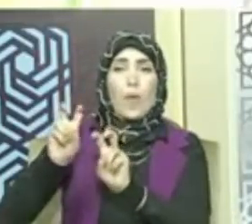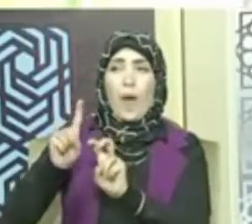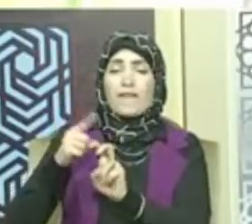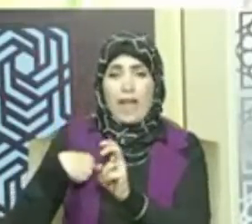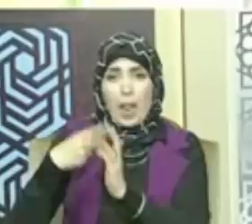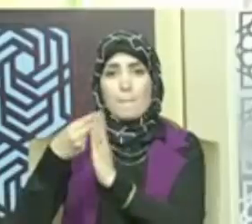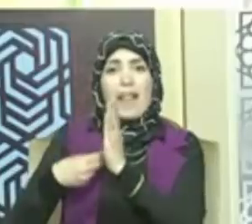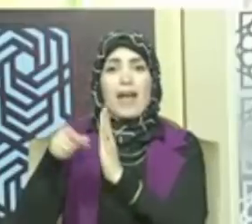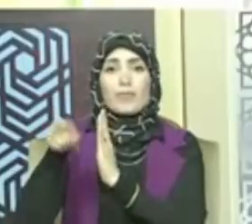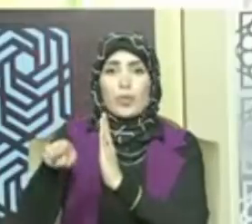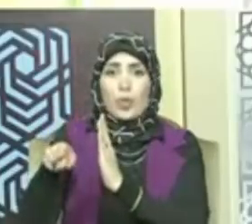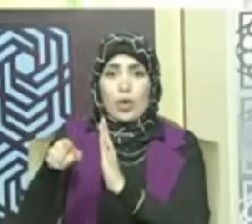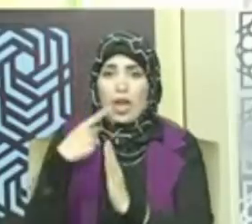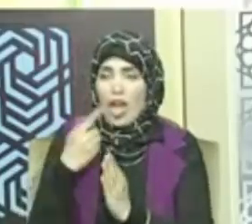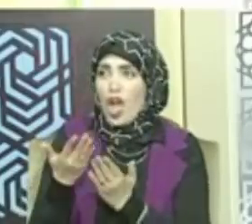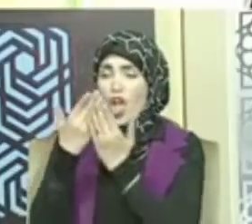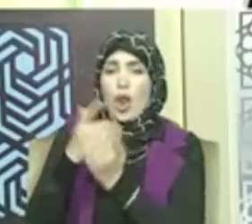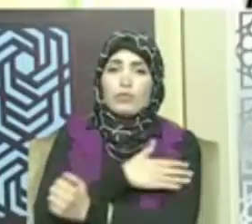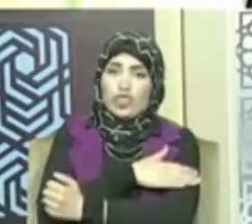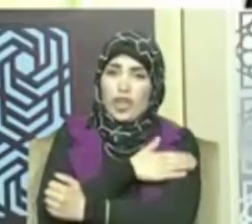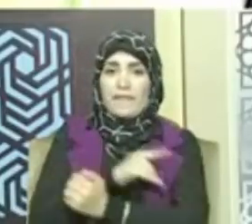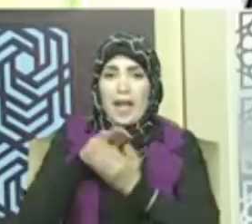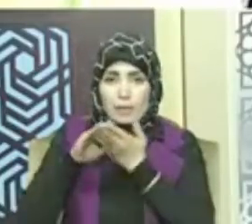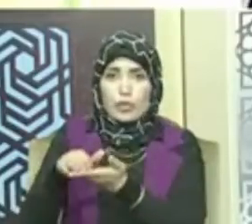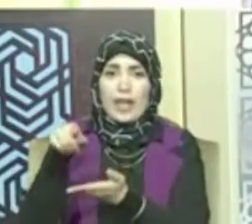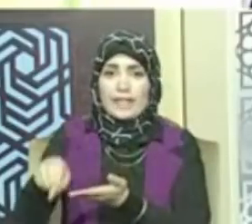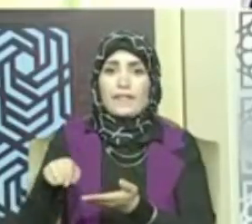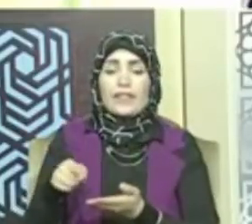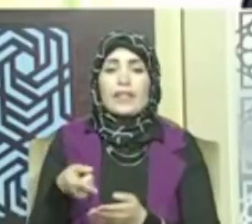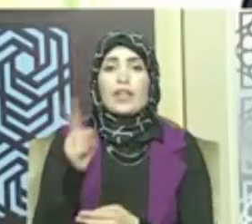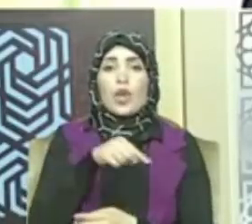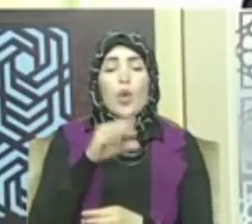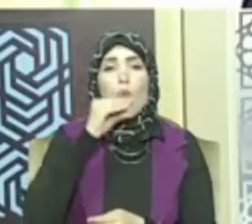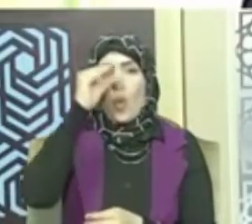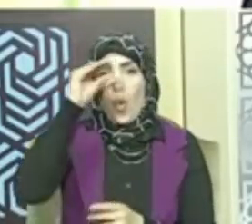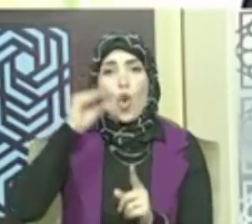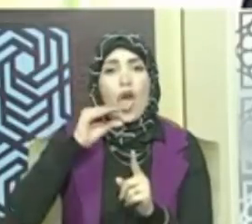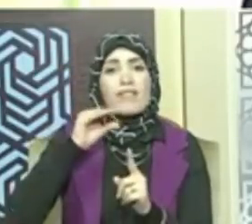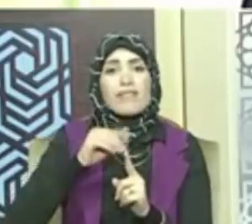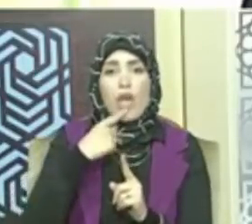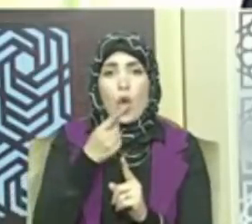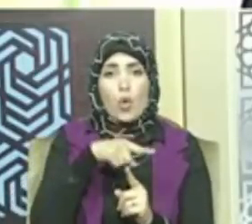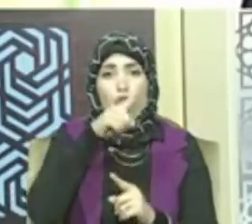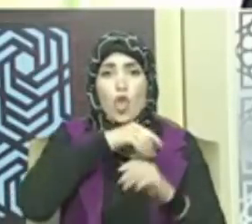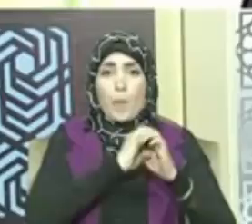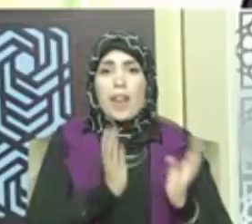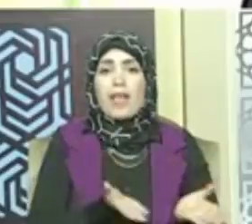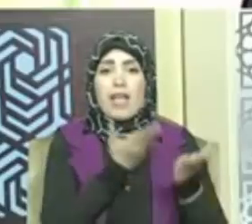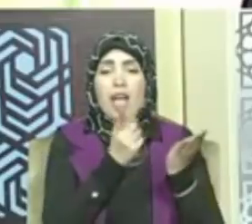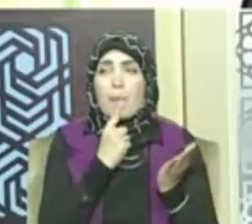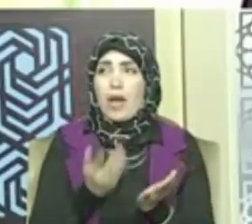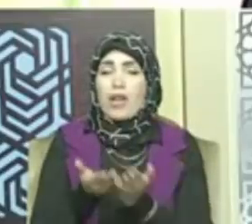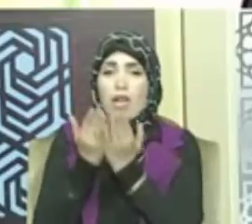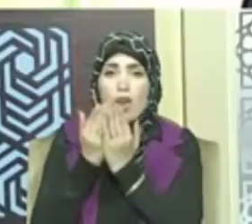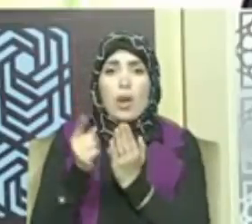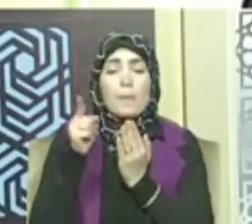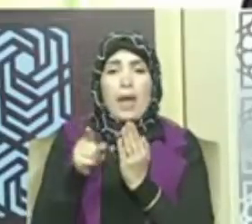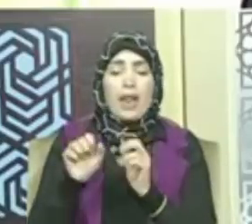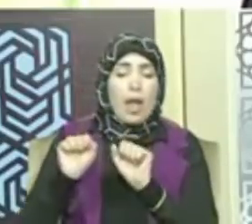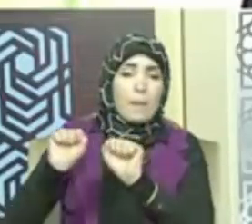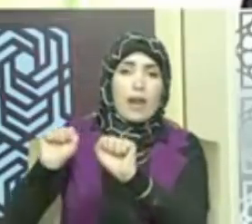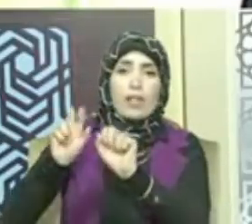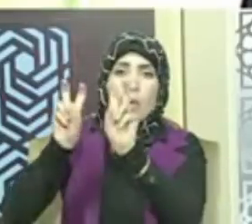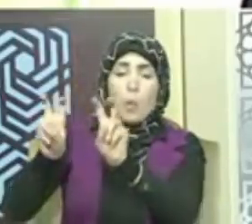فشفعني فيه، ويأتي القرآن فيقول: رب منعته نومه